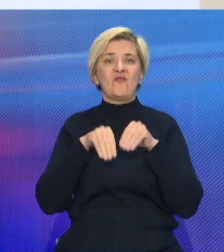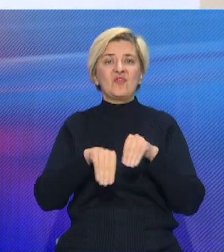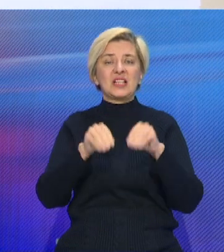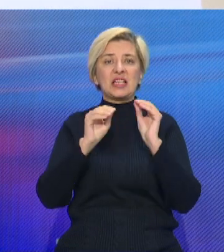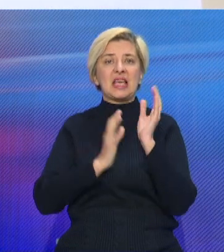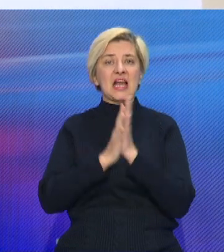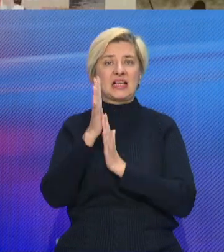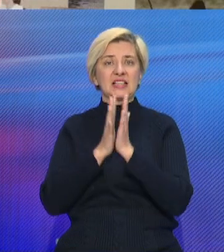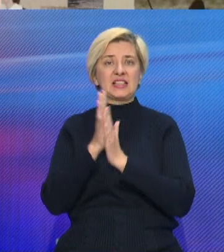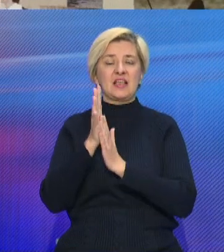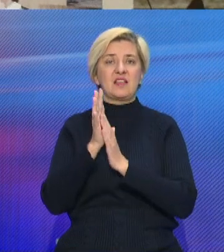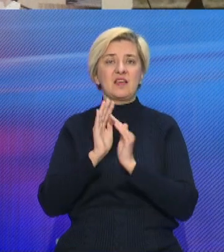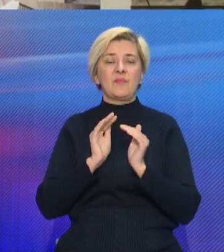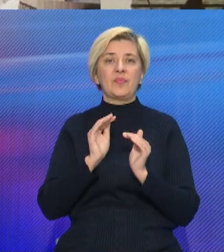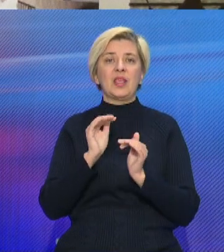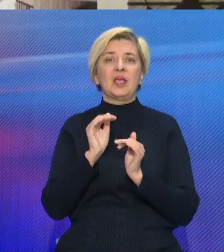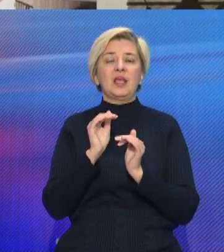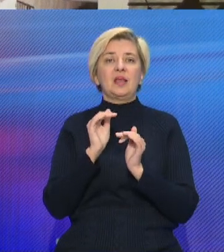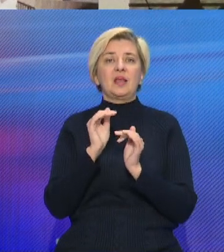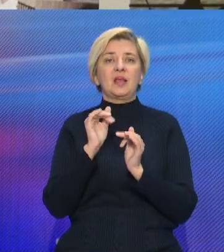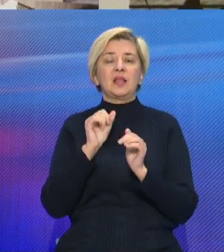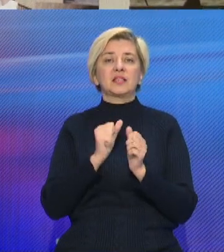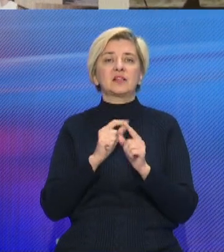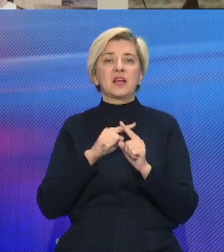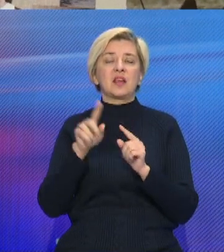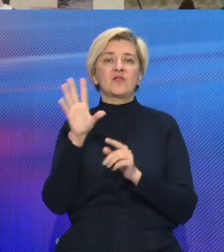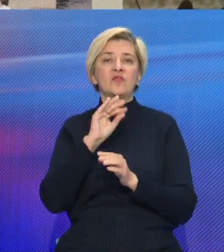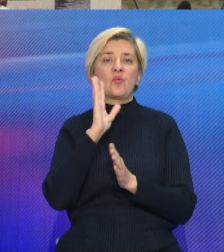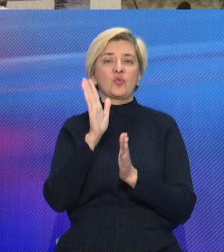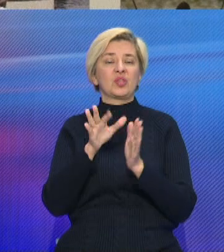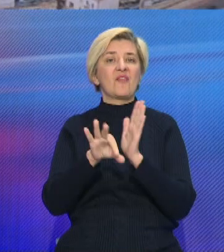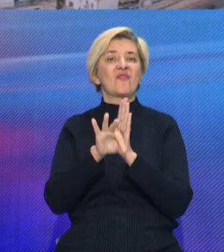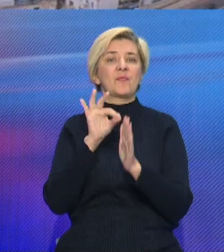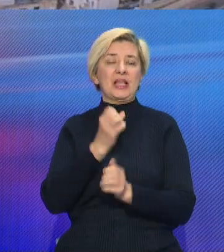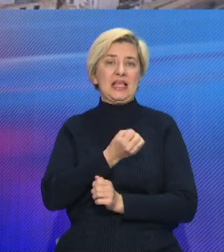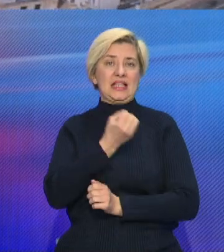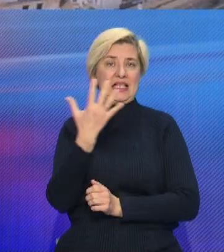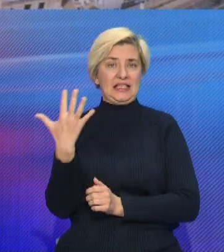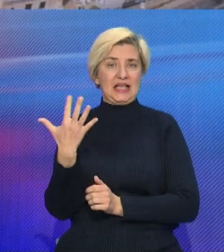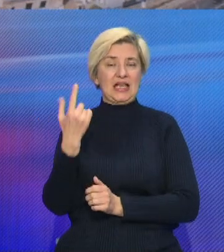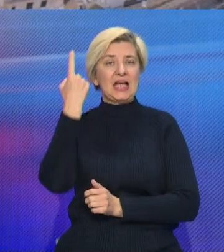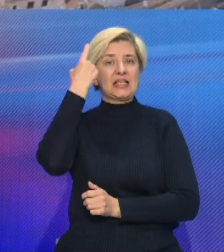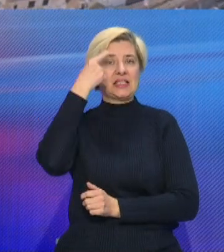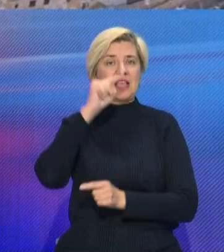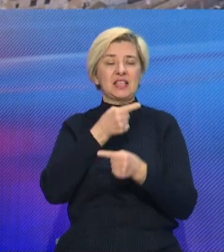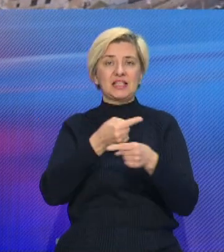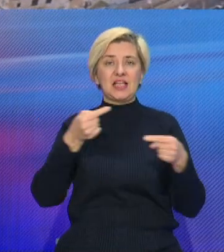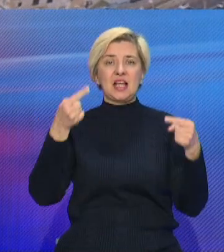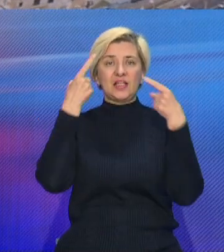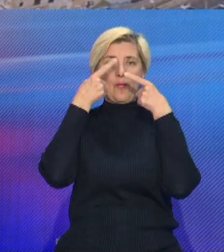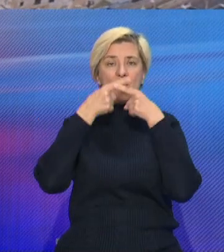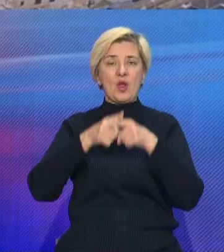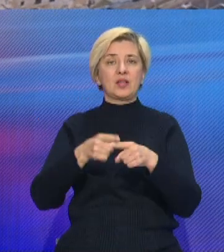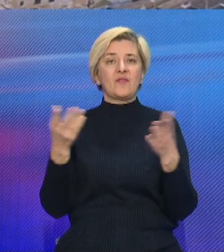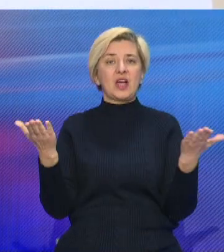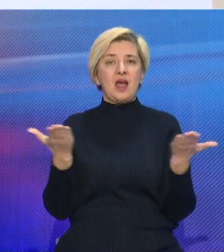принципе, то, что мы и требовали. Но, скорее всего, будет к реализации выбрано несколько идей из разных проектов,